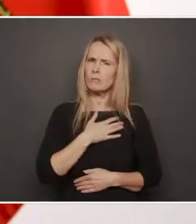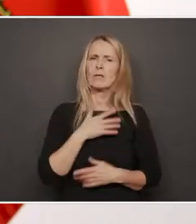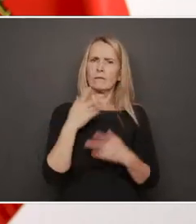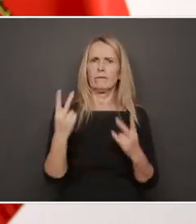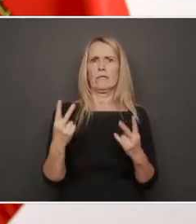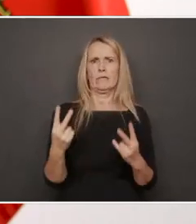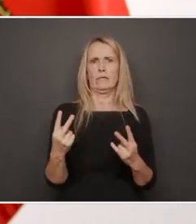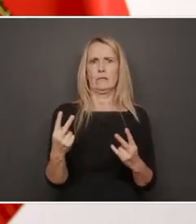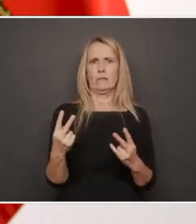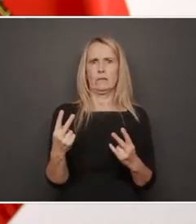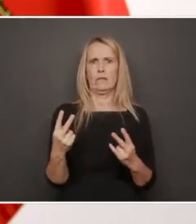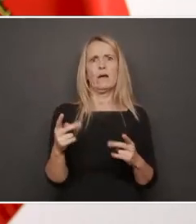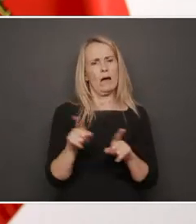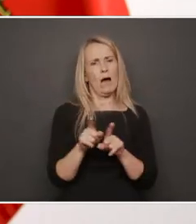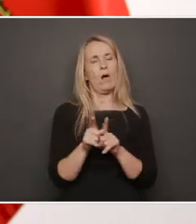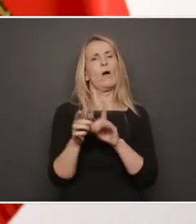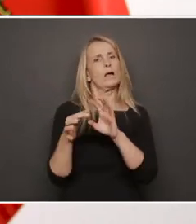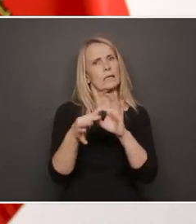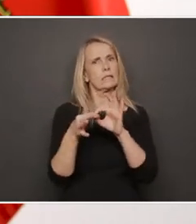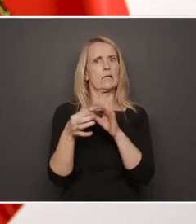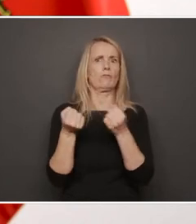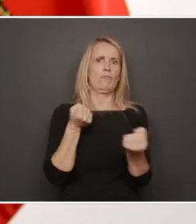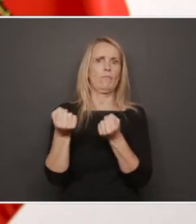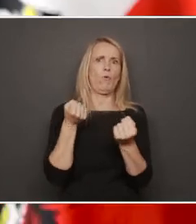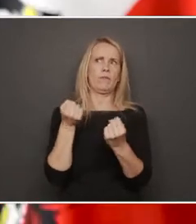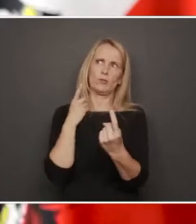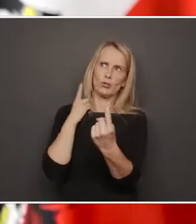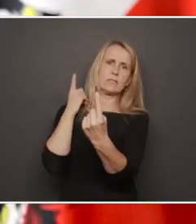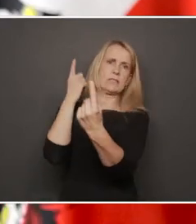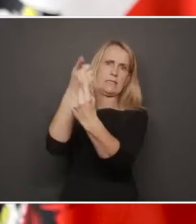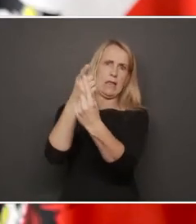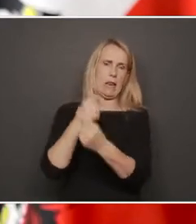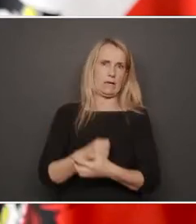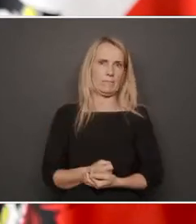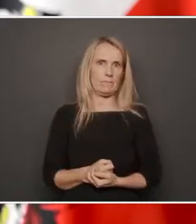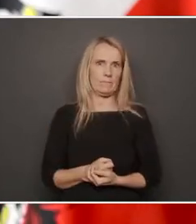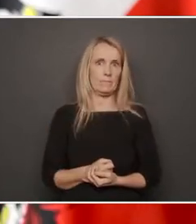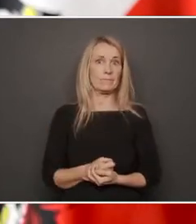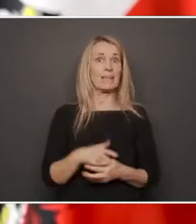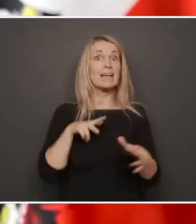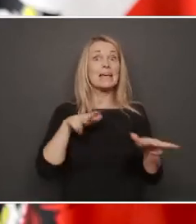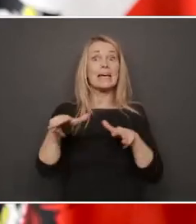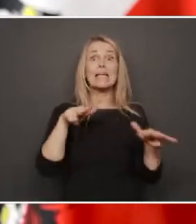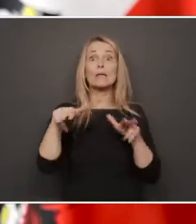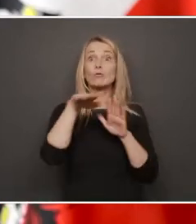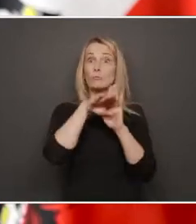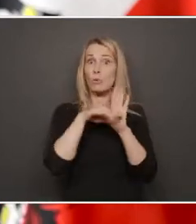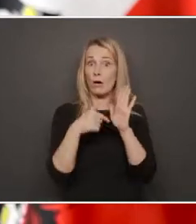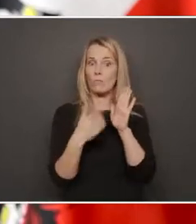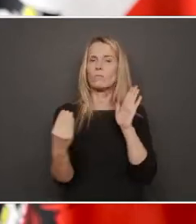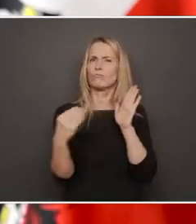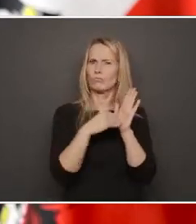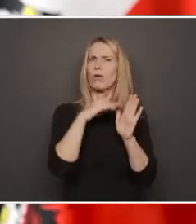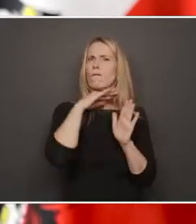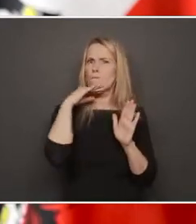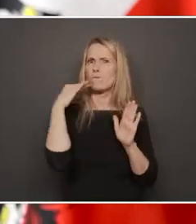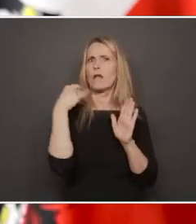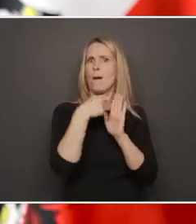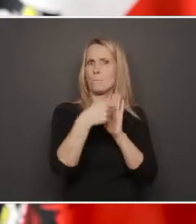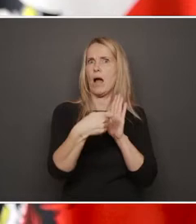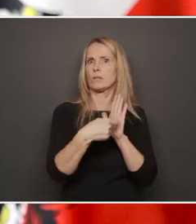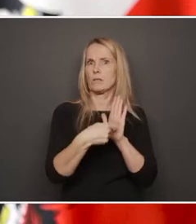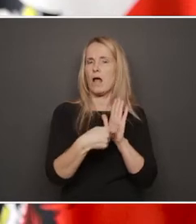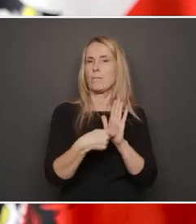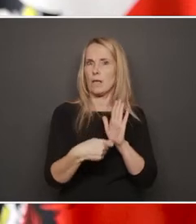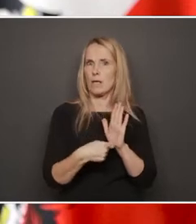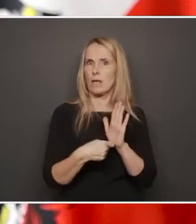Anliegen und ein gesellschaftspolitisches Ziel. Das Regierungsprogramm sieht dafür viele Maßnahmen vor. Sie sind